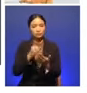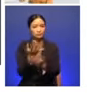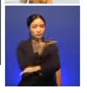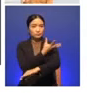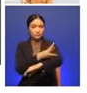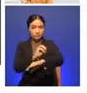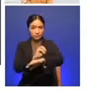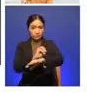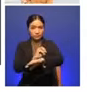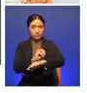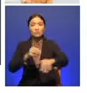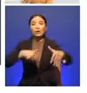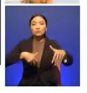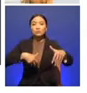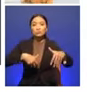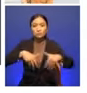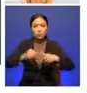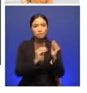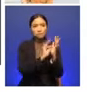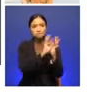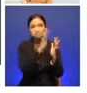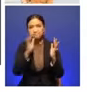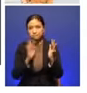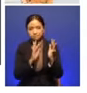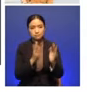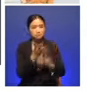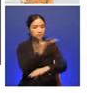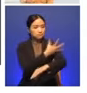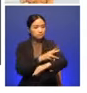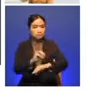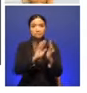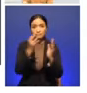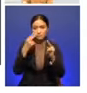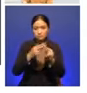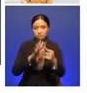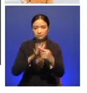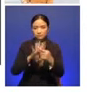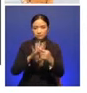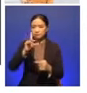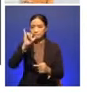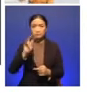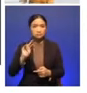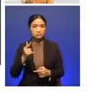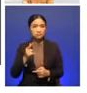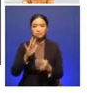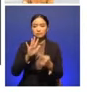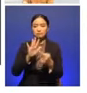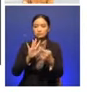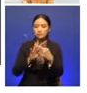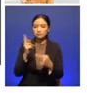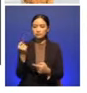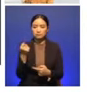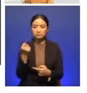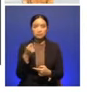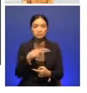แล้วเปลี่ยนจากชุมชนที่เรียกว่าป่าเชียงเหียนนะครับที่สารคามเนี่ยที่ถูกตัดไม้ทำลายป่าเรากลับมารื้อฟื้นนะครับแล้ว